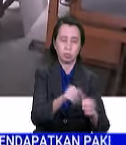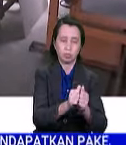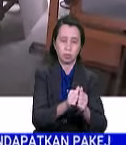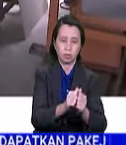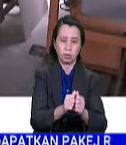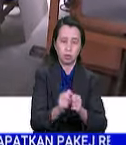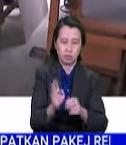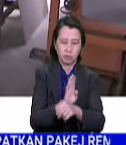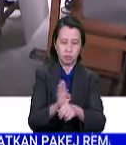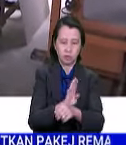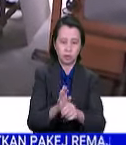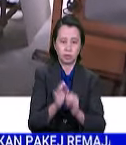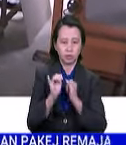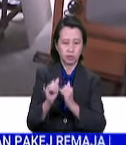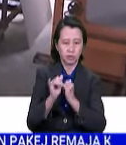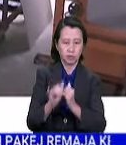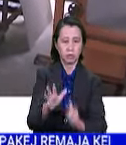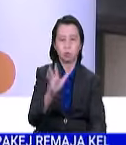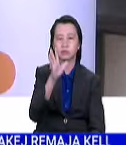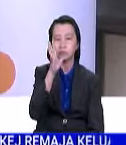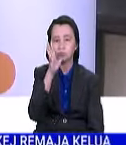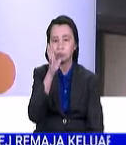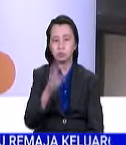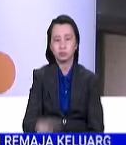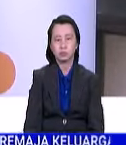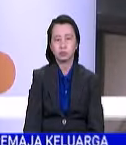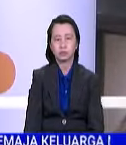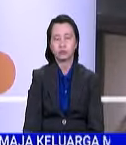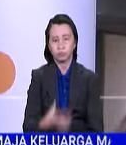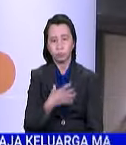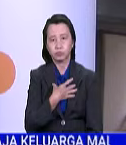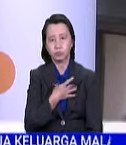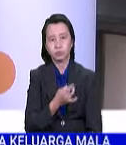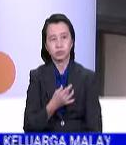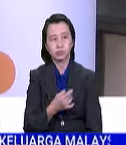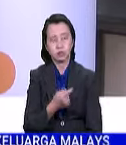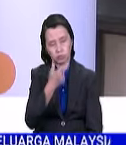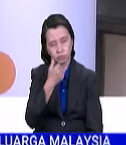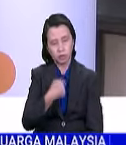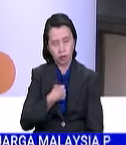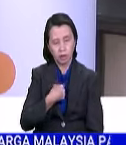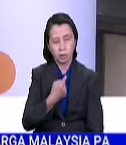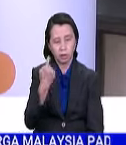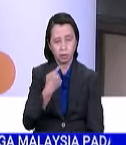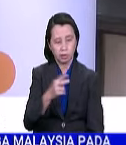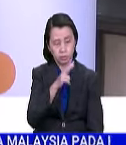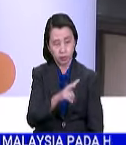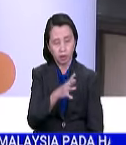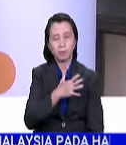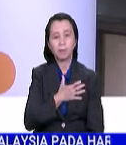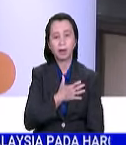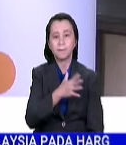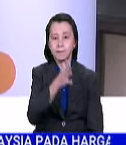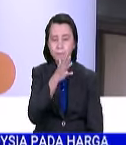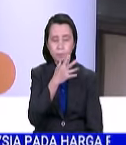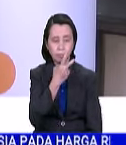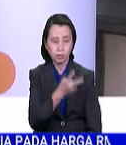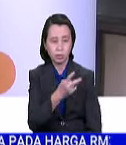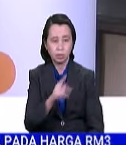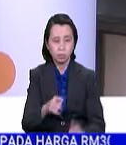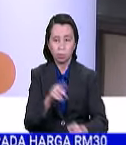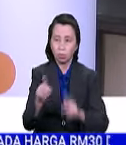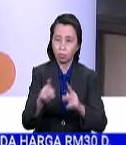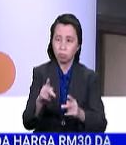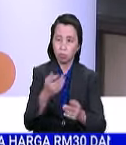dalam perusahaan bersama ibunya. Minat itu datang sebab saya selalu tengok mak saya bila